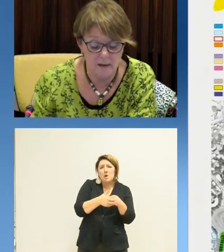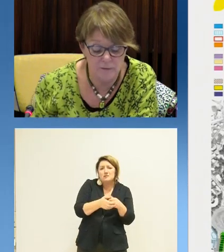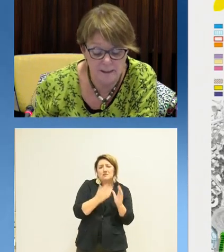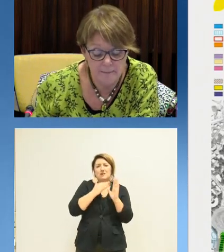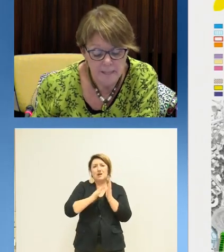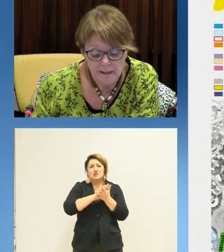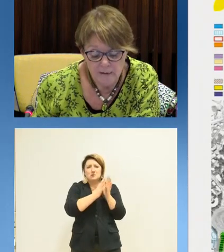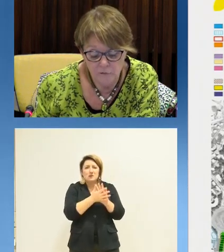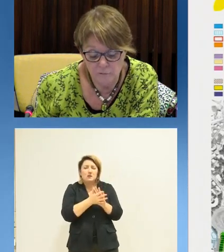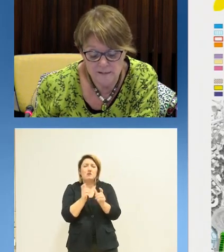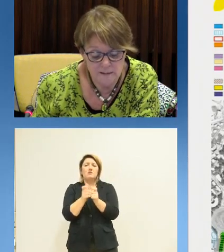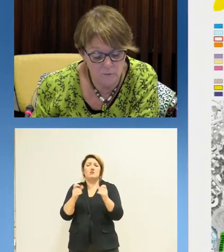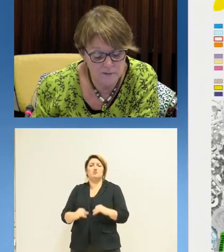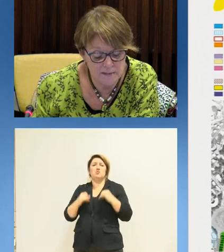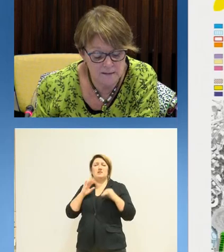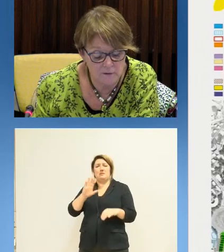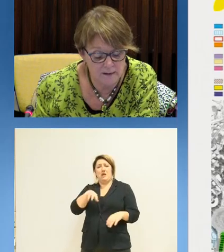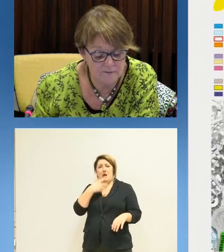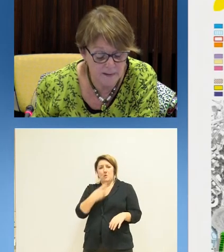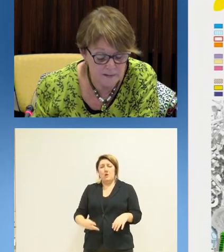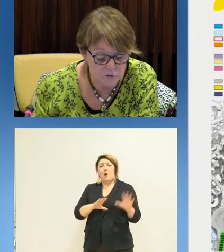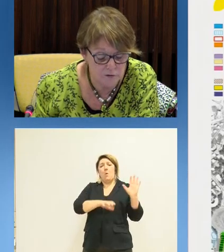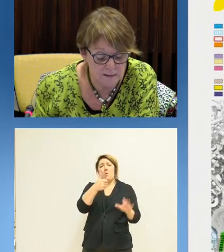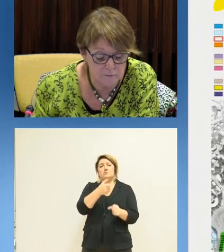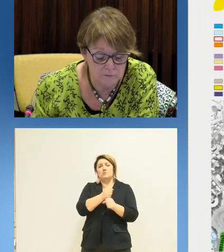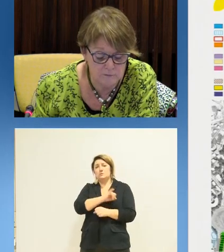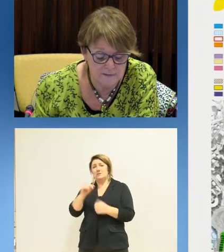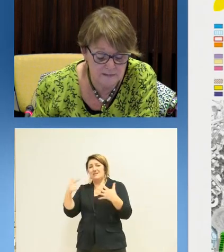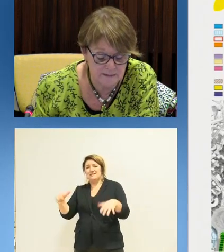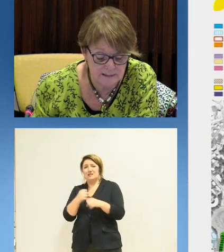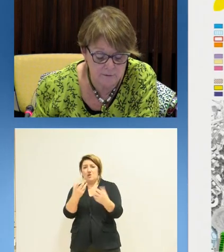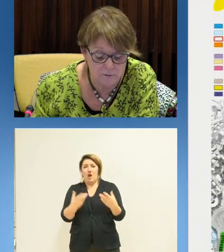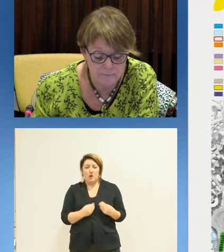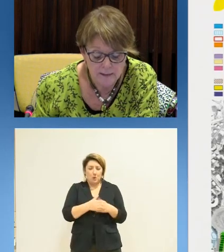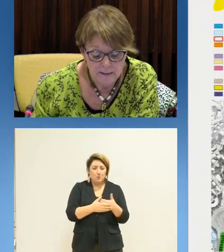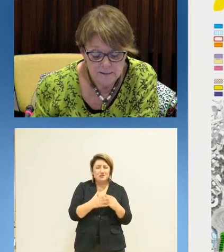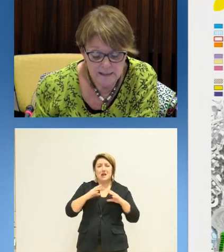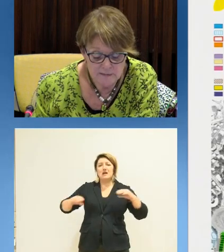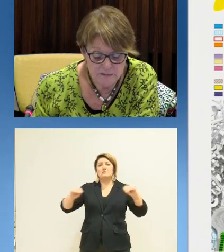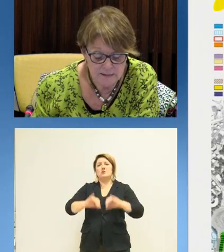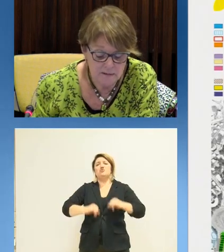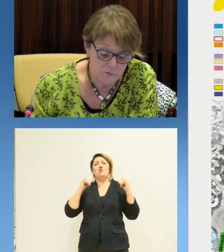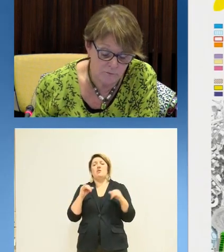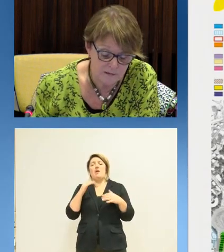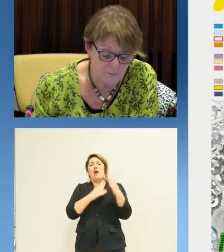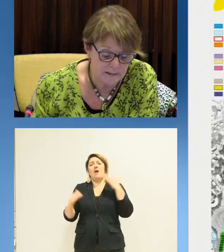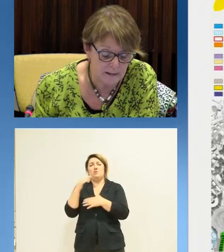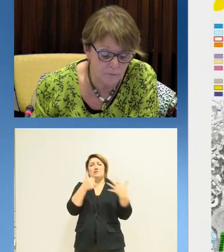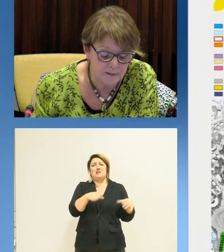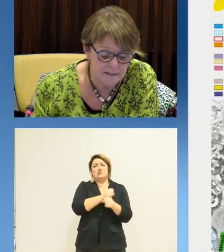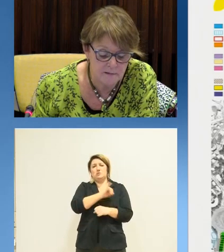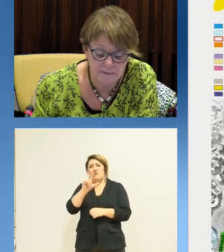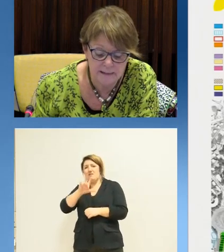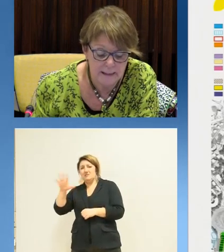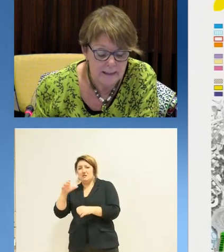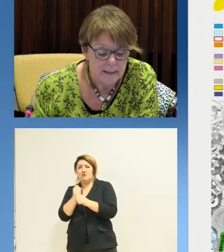dollar le cas accueil de loisirs 11 17 ans espace jeunes adultes de 16 25 ans salle associative surfaces commerciales